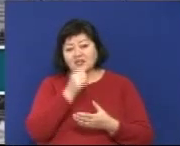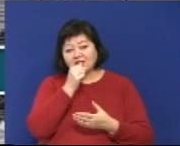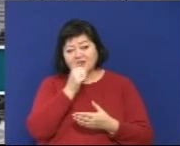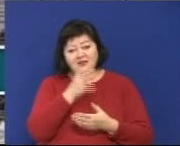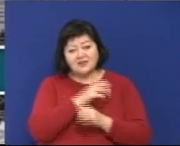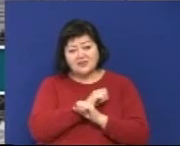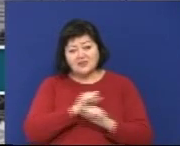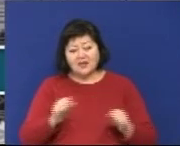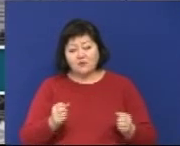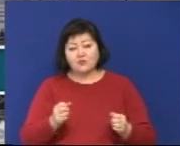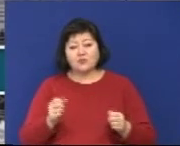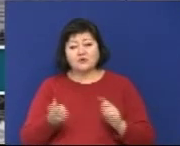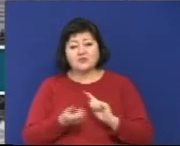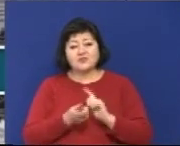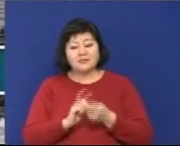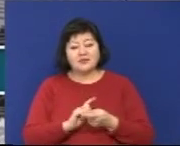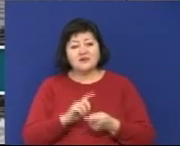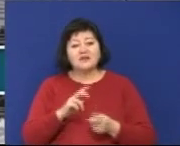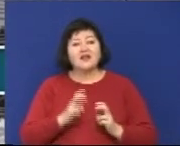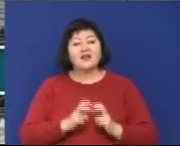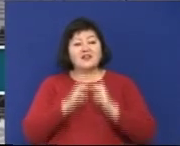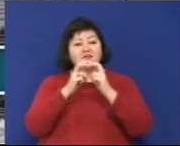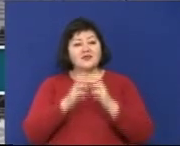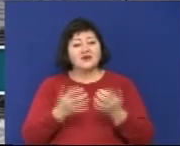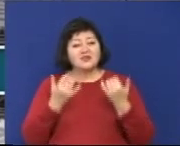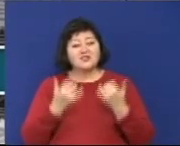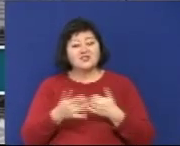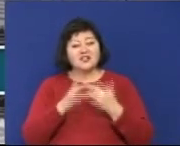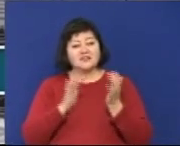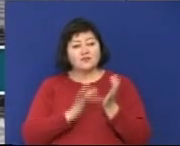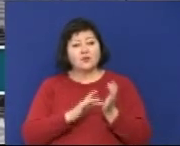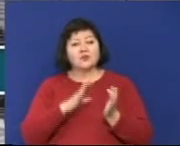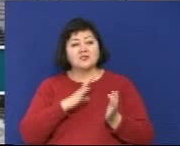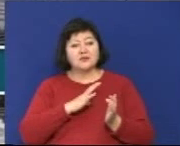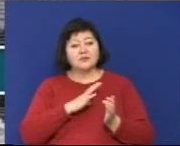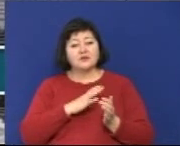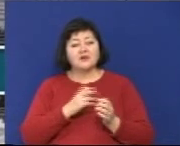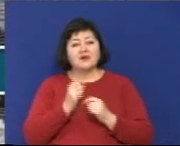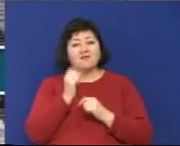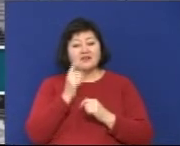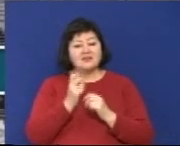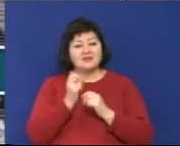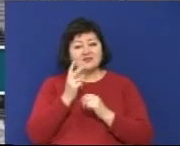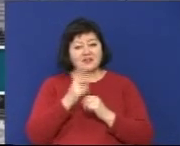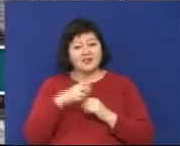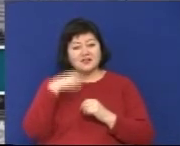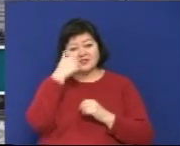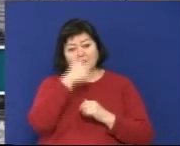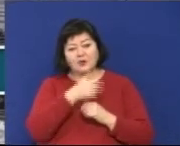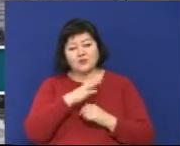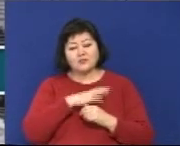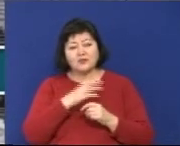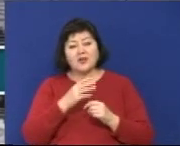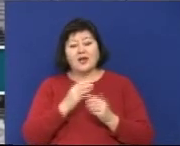нельзя будет просто-напросто заменить. Потому что у нас в городе было, допустим, в 2011-2012 году